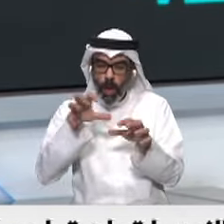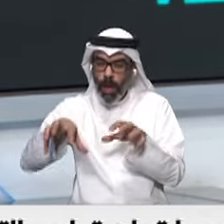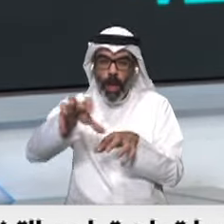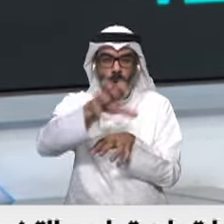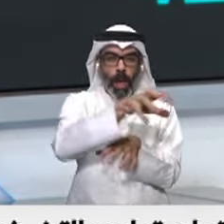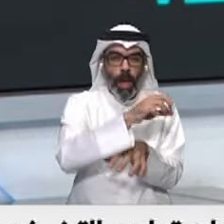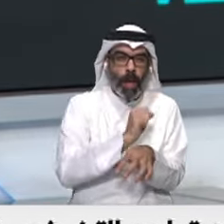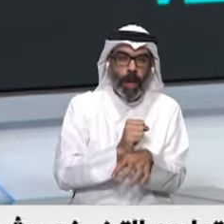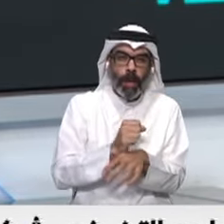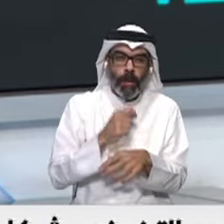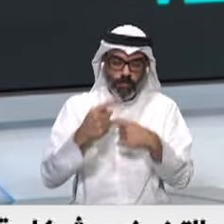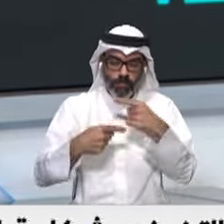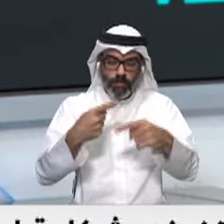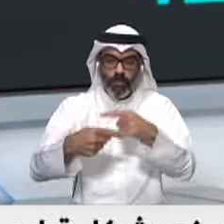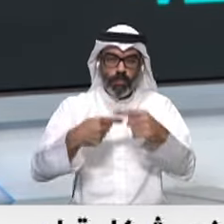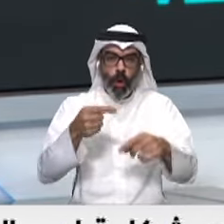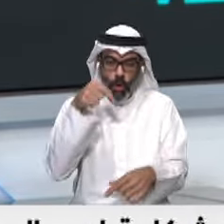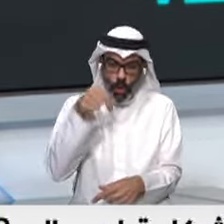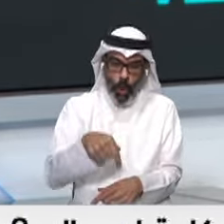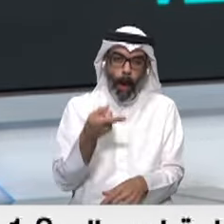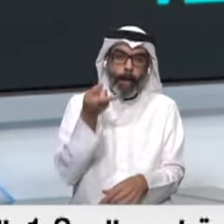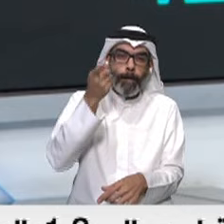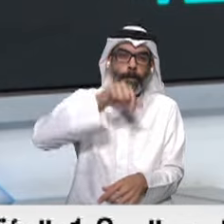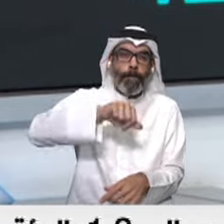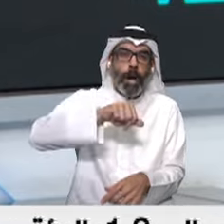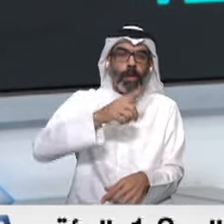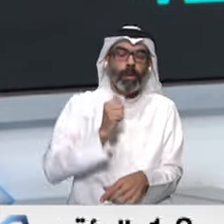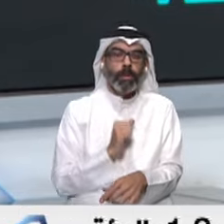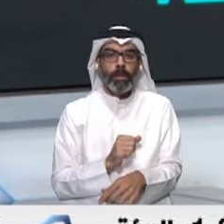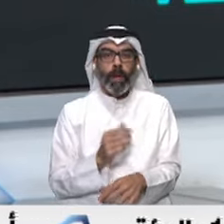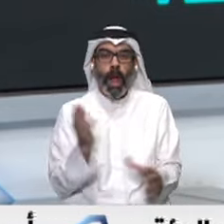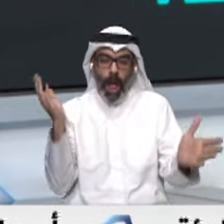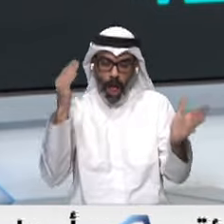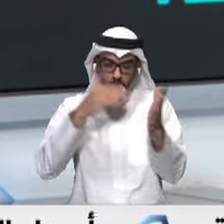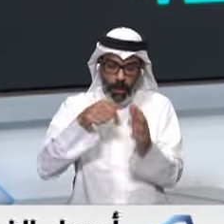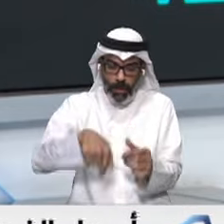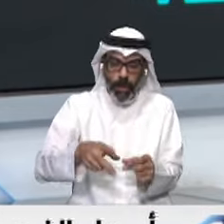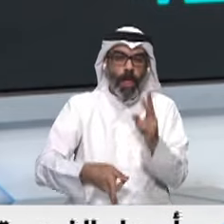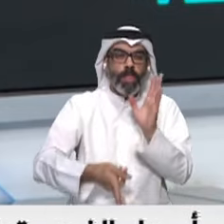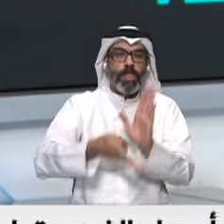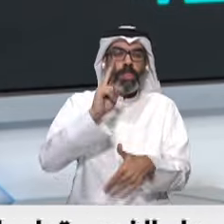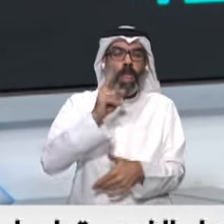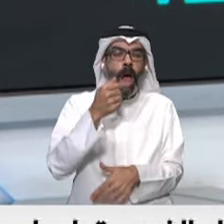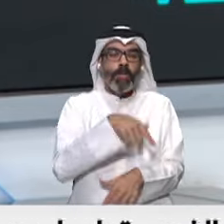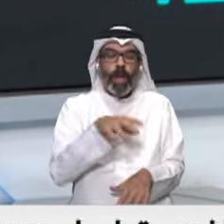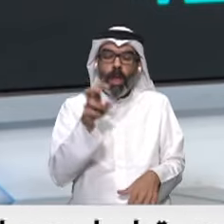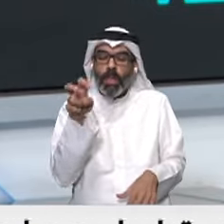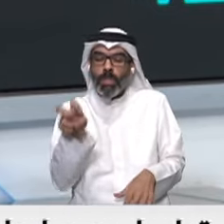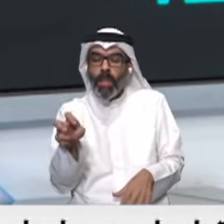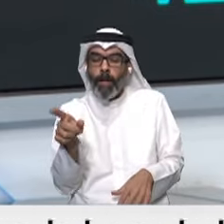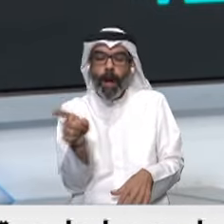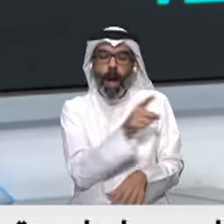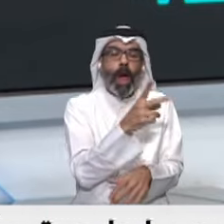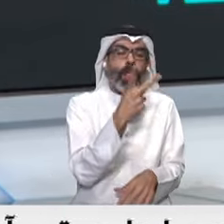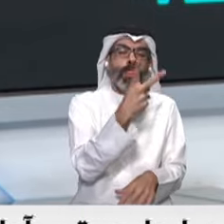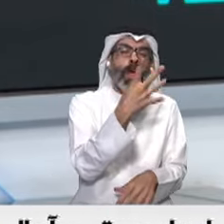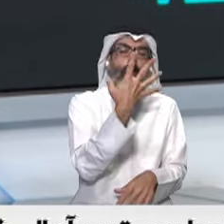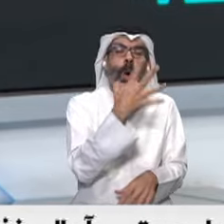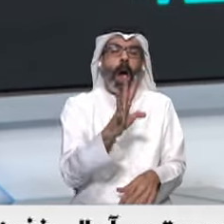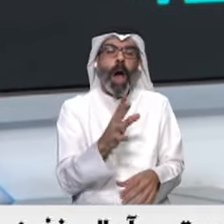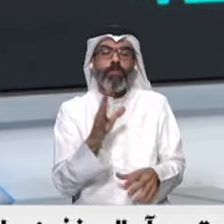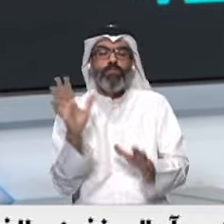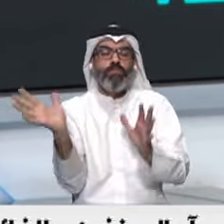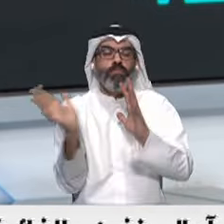عبور السحب راح يستمر ويانا اليوم وباكر لنهايه اليوم للساعه 12 الرياح راح تكون نشطه على فترات كحد اقصى في سرعتها